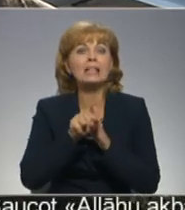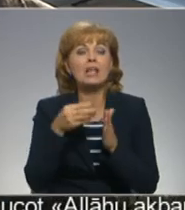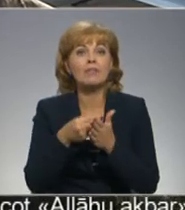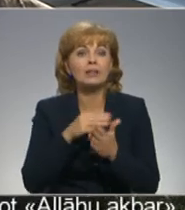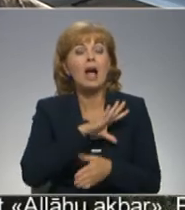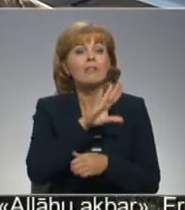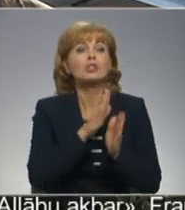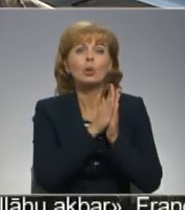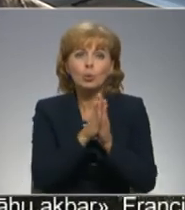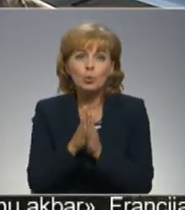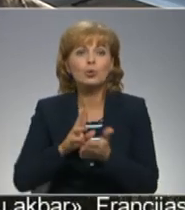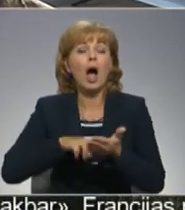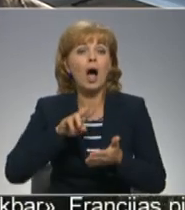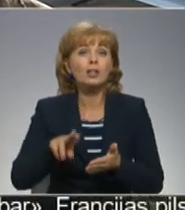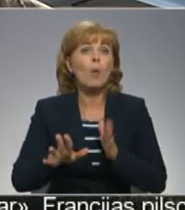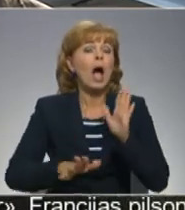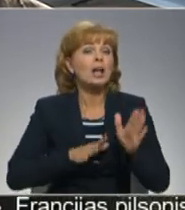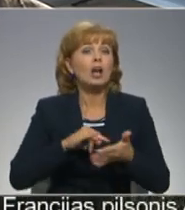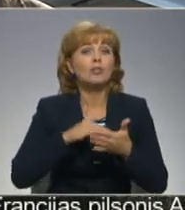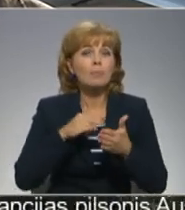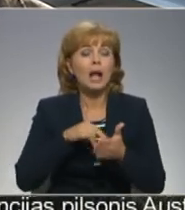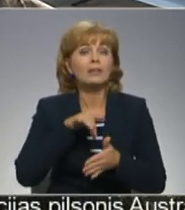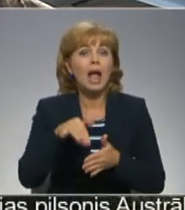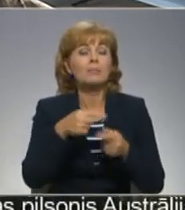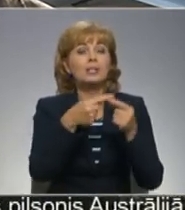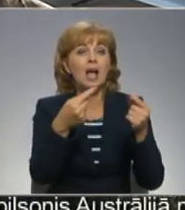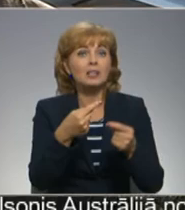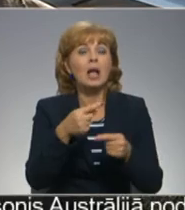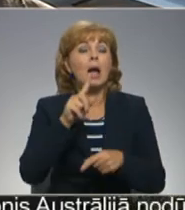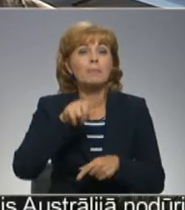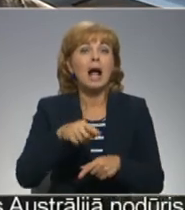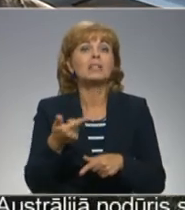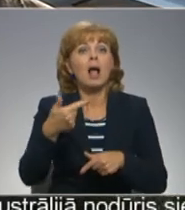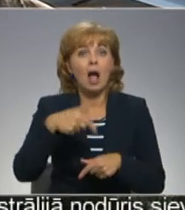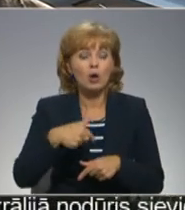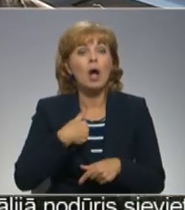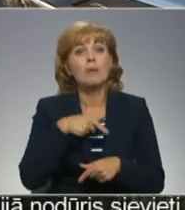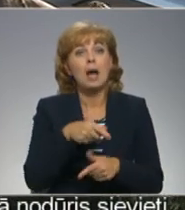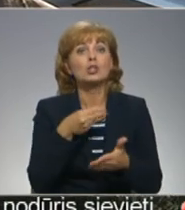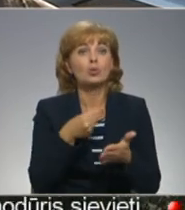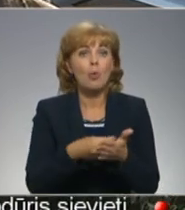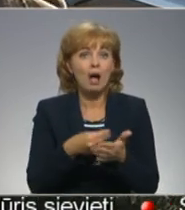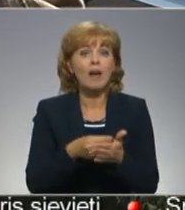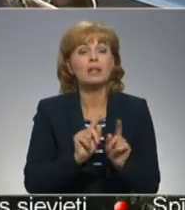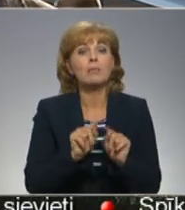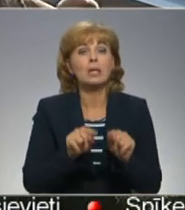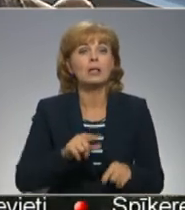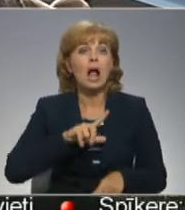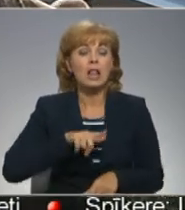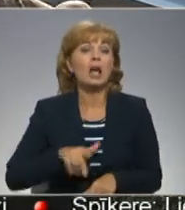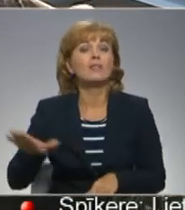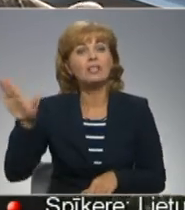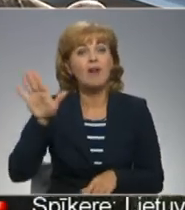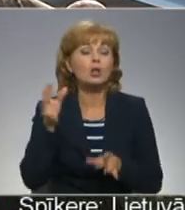lūdzam atļauju, gatavojam projektus, ejam uz saskaņošanu, tas atkal prasa savu laiku, bet mēs novērtējam, šis ir Latvijas